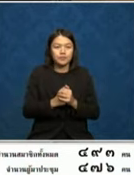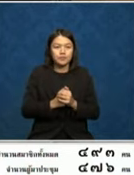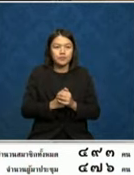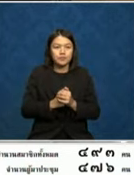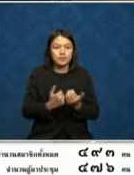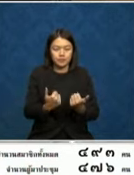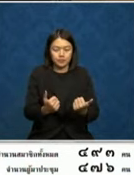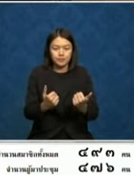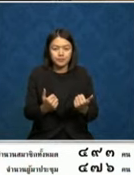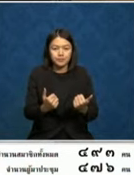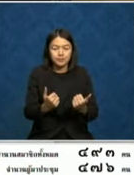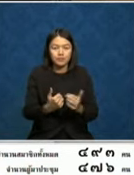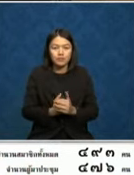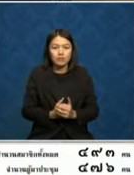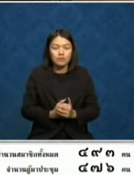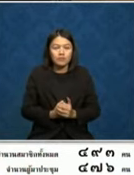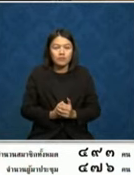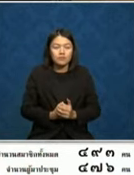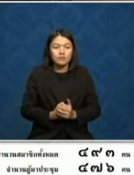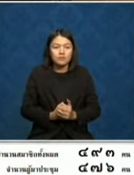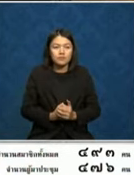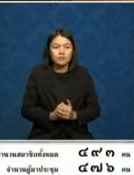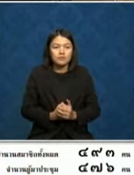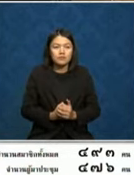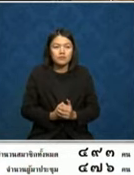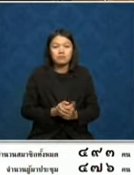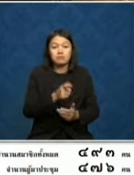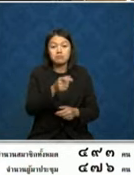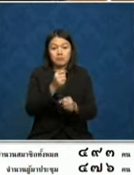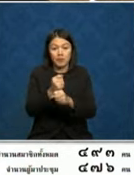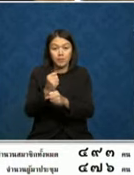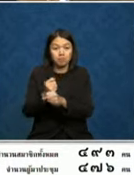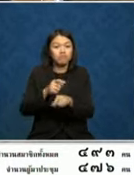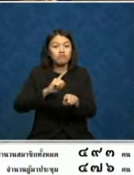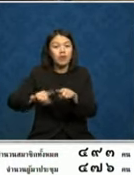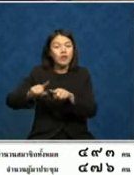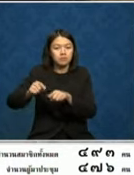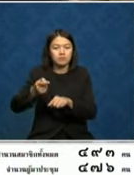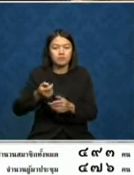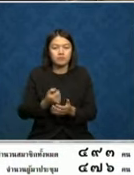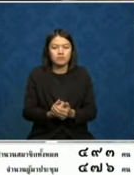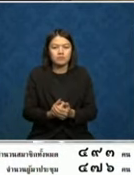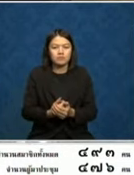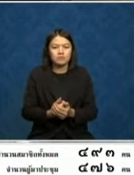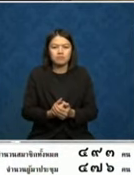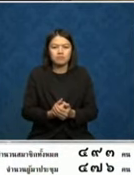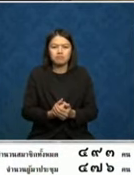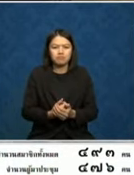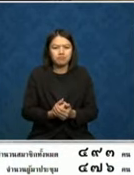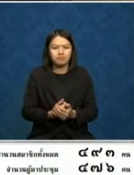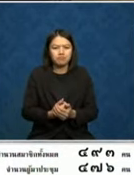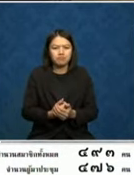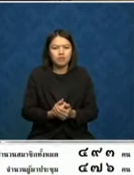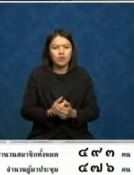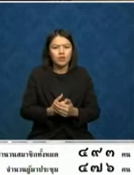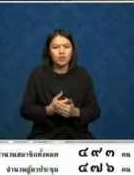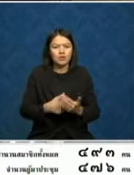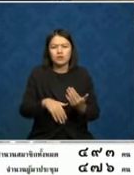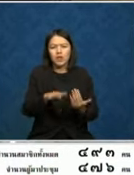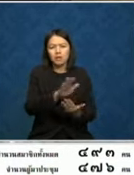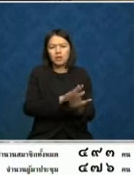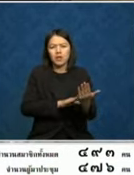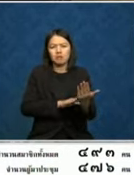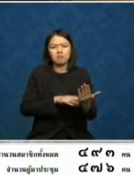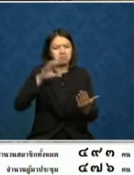วันนี้หลายเรื่องที่ท่านทำเนี่ยไม่สร้างความเชื่อมั่นให้กับประเทศไทยนะ